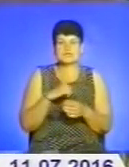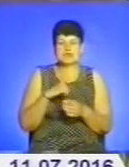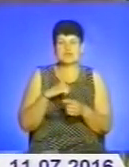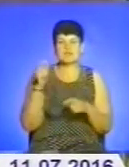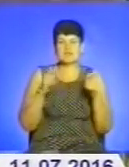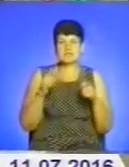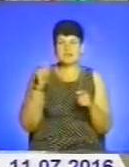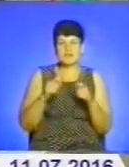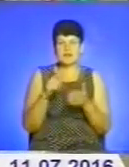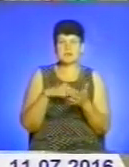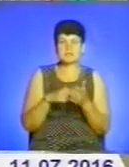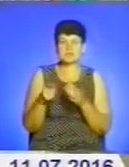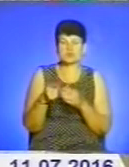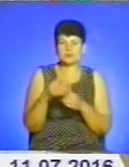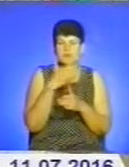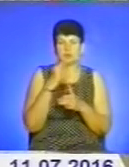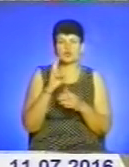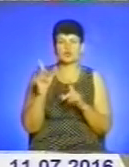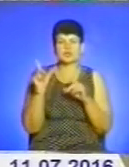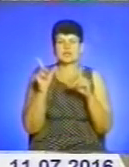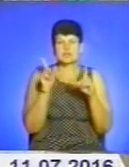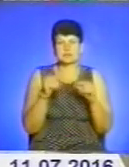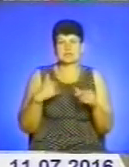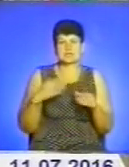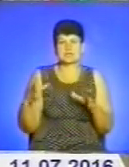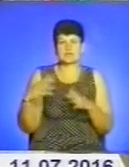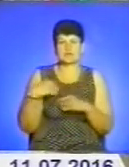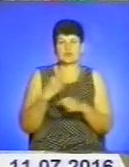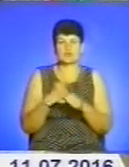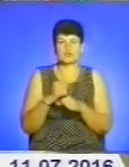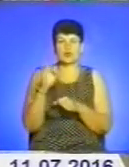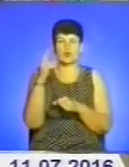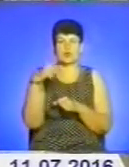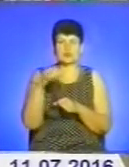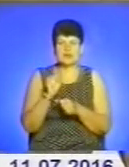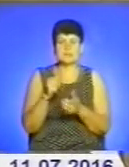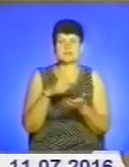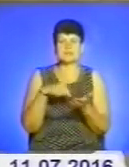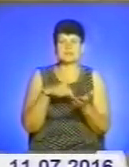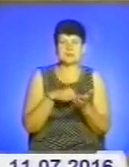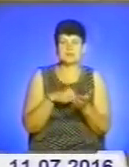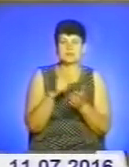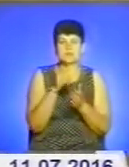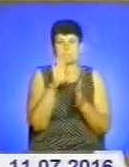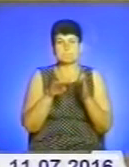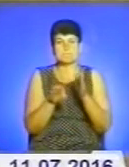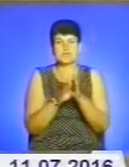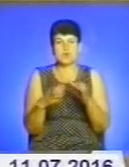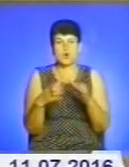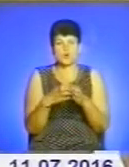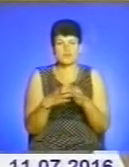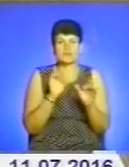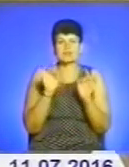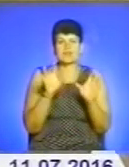Тернопіль. Багато хто їздить по області, тому що ми співпрацюємо із ОДА, із містом, з туристичними їхніми підрозділами. Вони рекламують